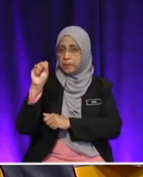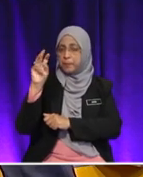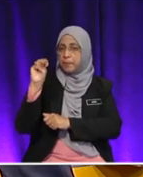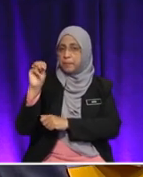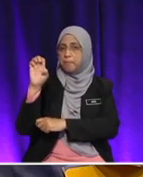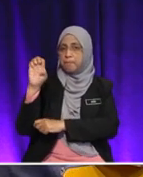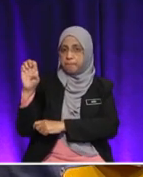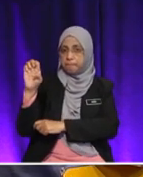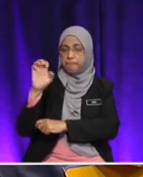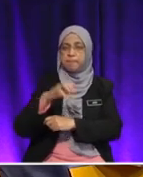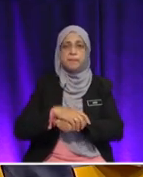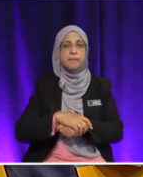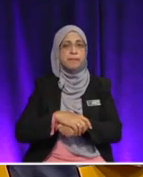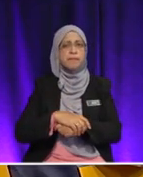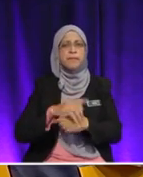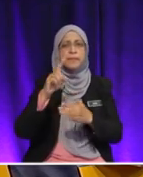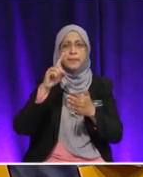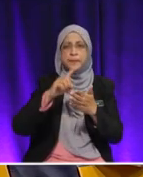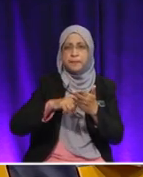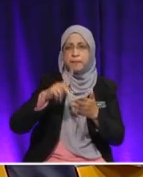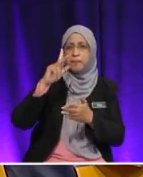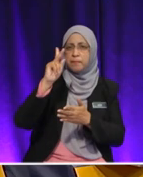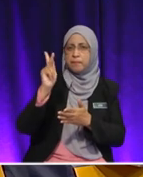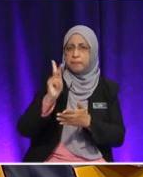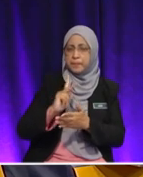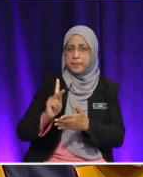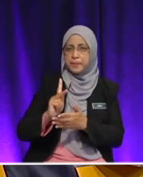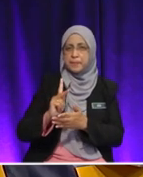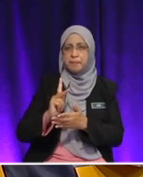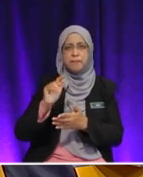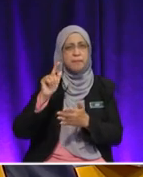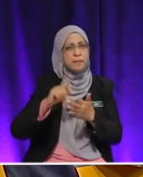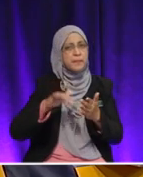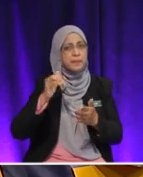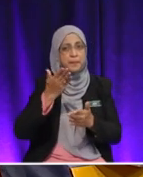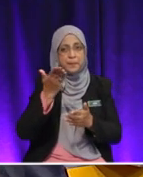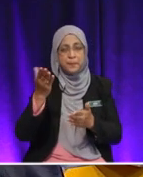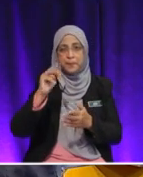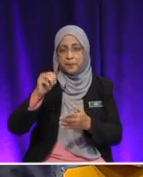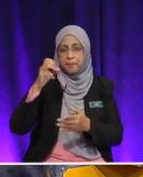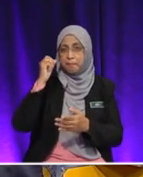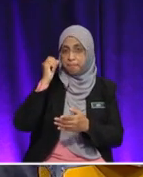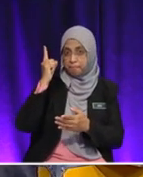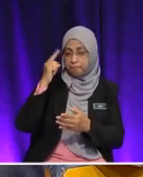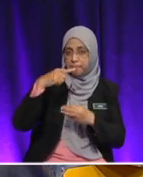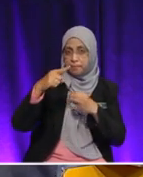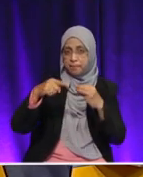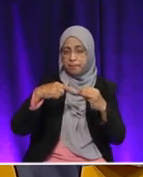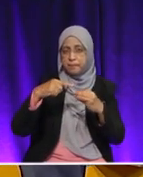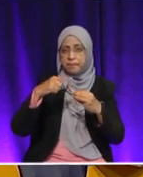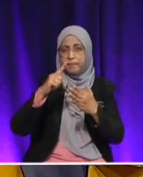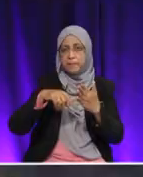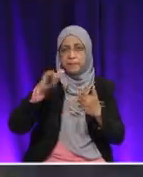murid-murid disini apakah secara keseluruhannya Anda paham tentang sesi pembelajaran kita pada hari ini